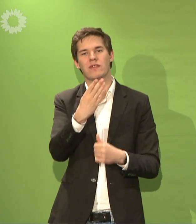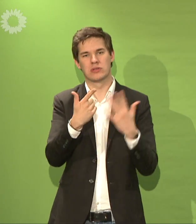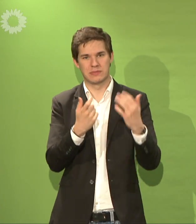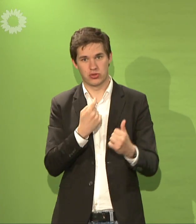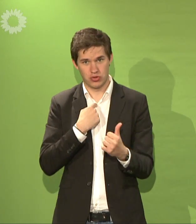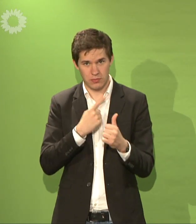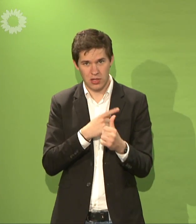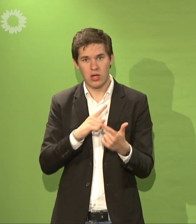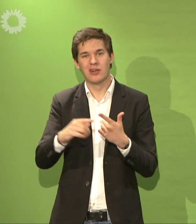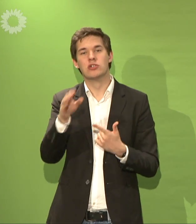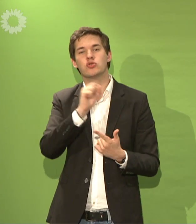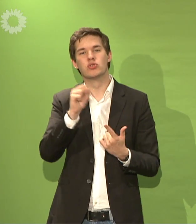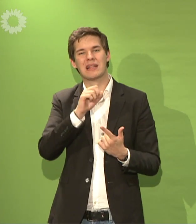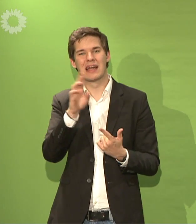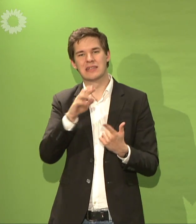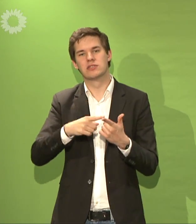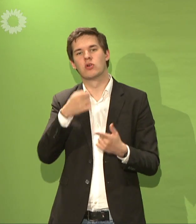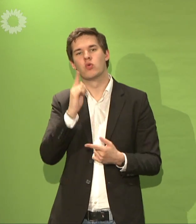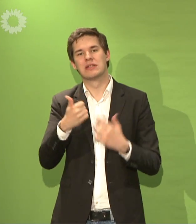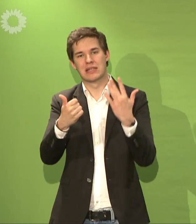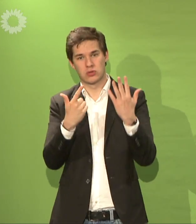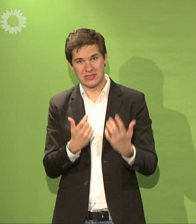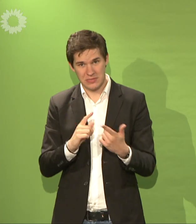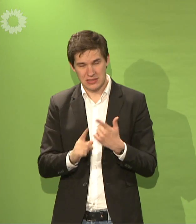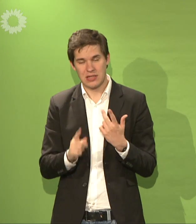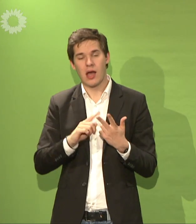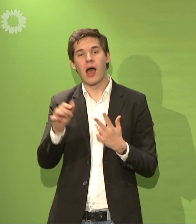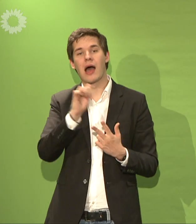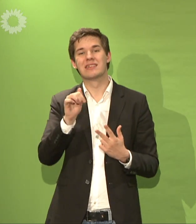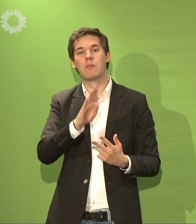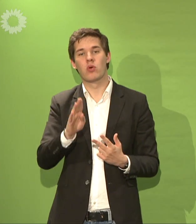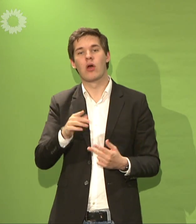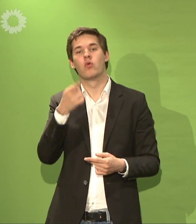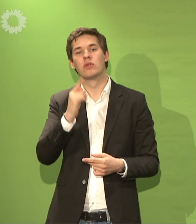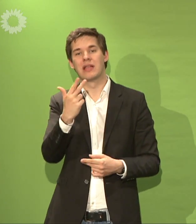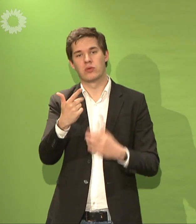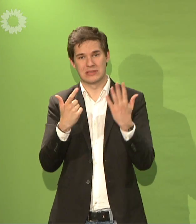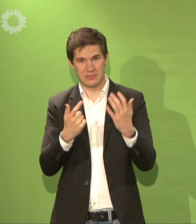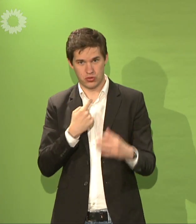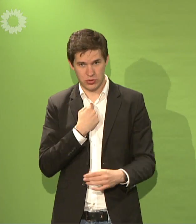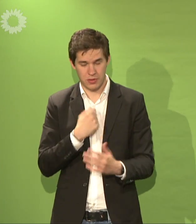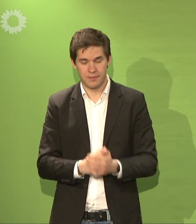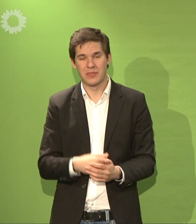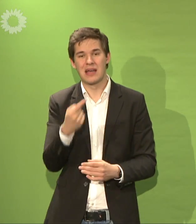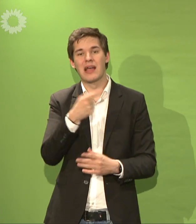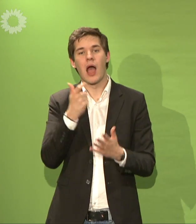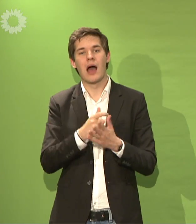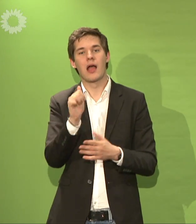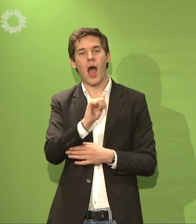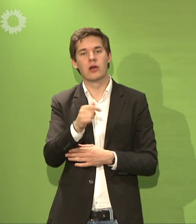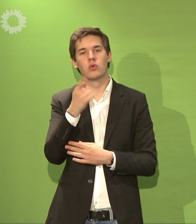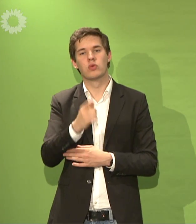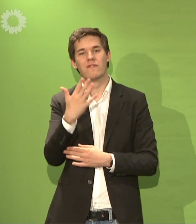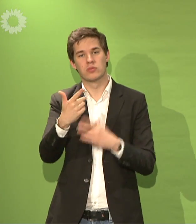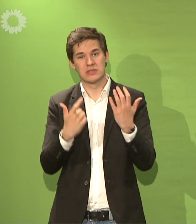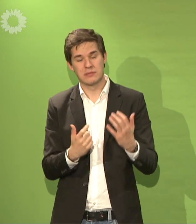Stimmen gewählt, Susanne Rickers hat 176 Stimmen, Andreas Swoboda 173 Stimmen. Gerhard Arndt